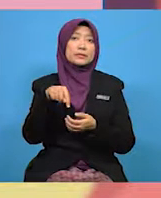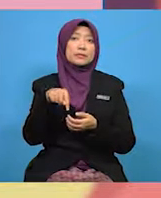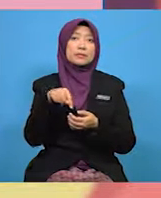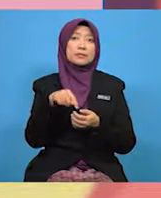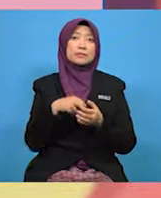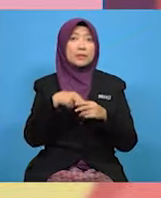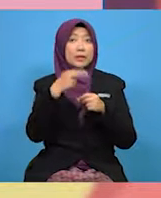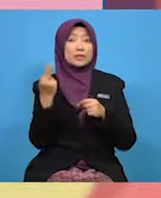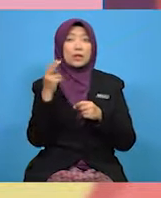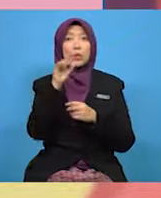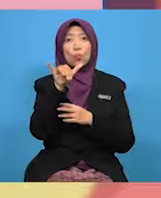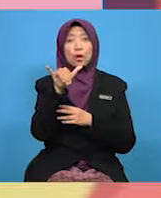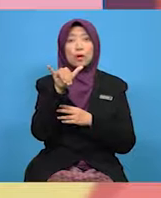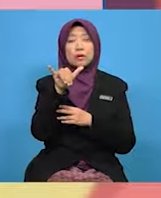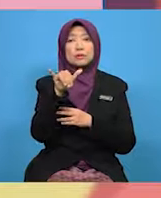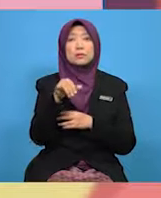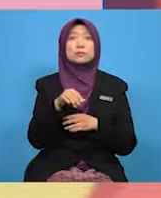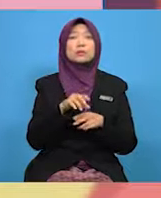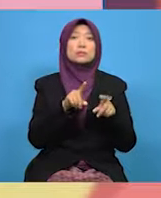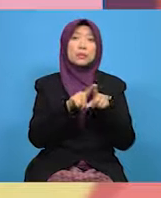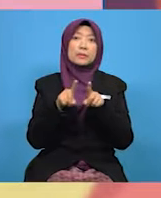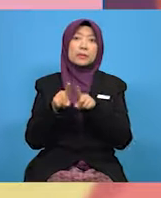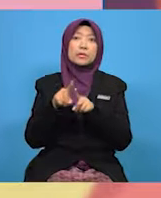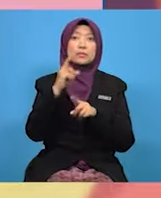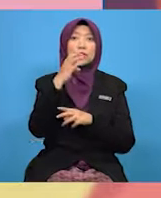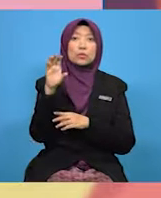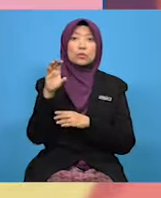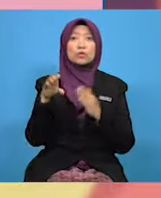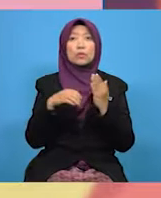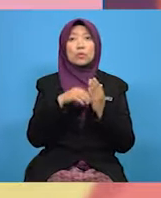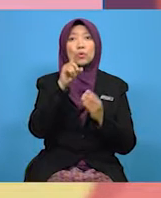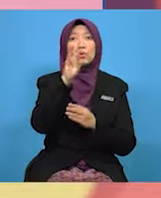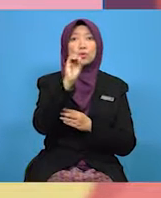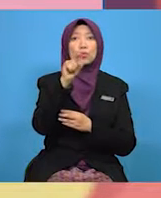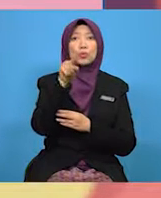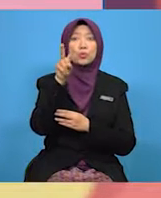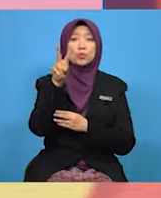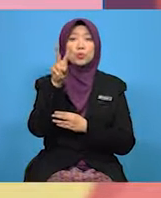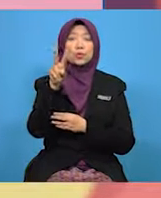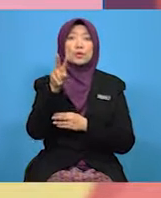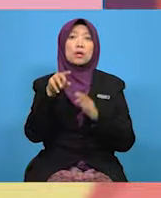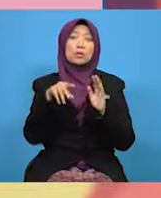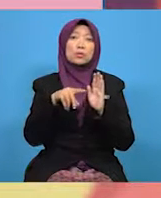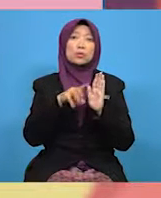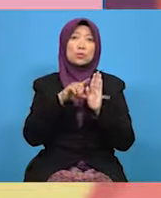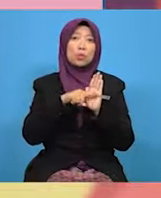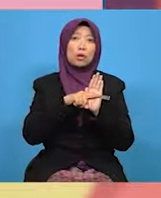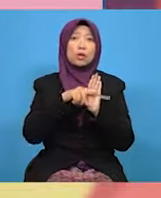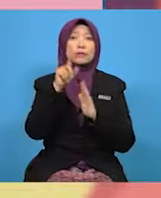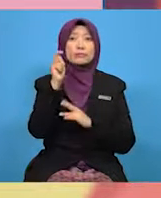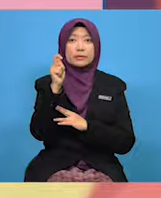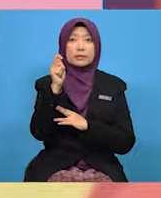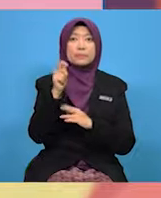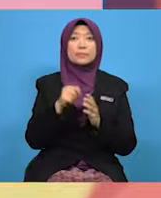terhasil white = 110 kosong on the way tolak yang